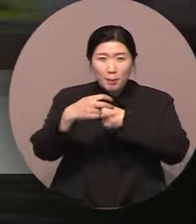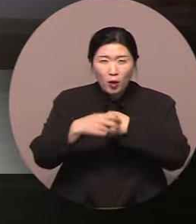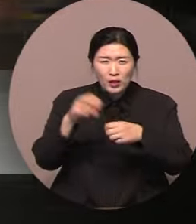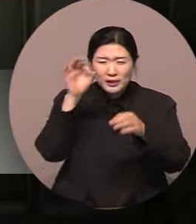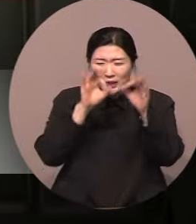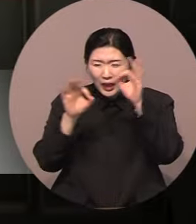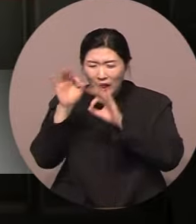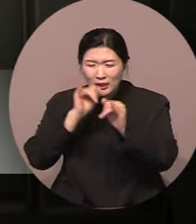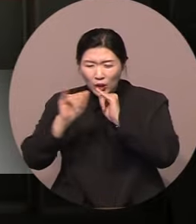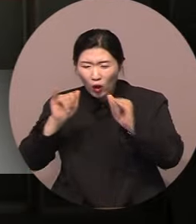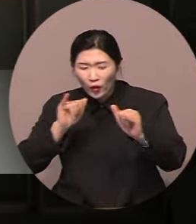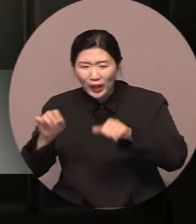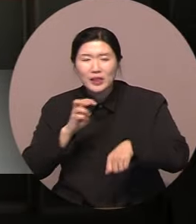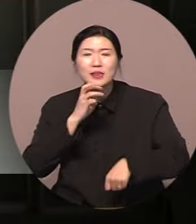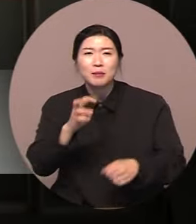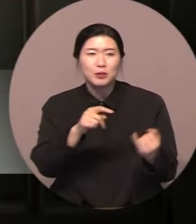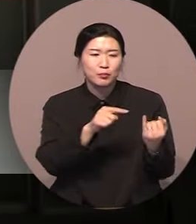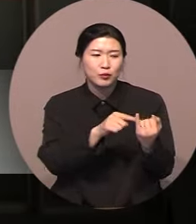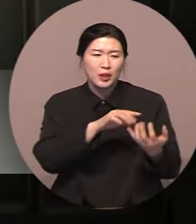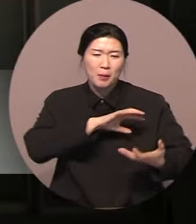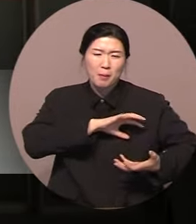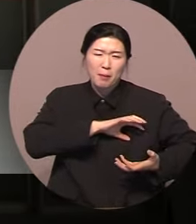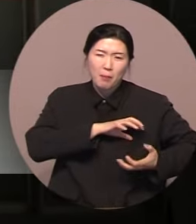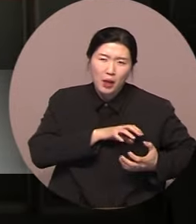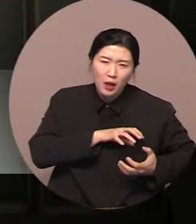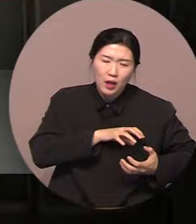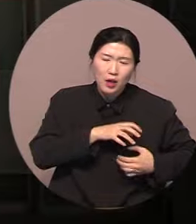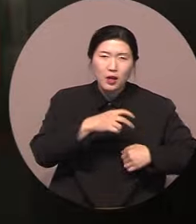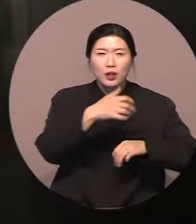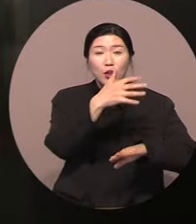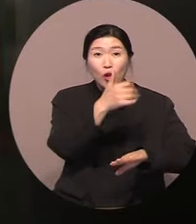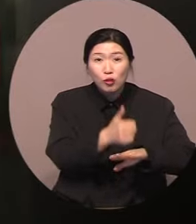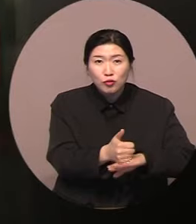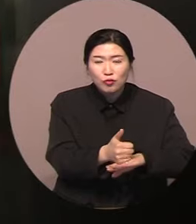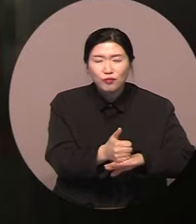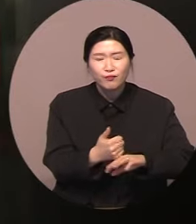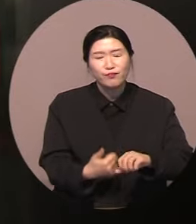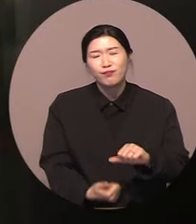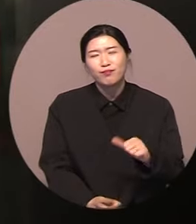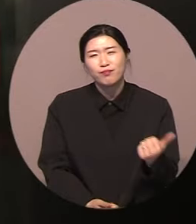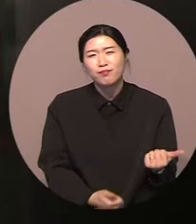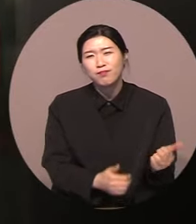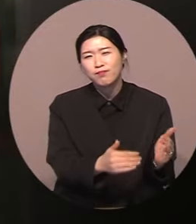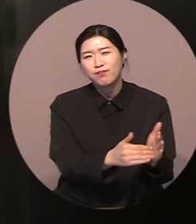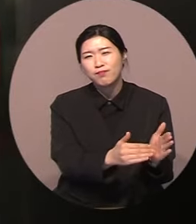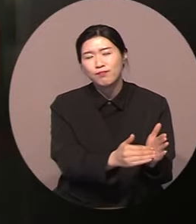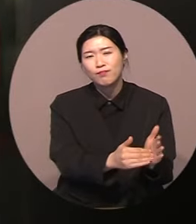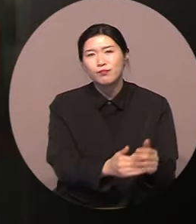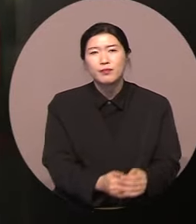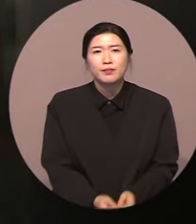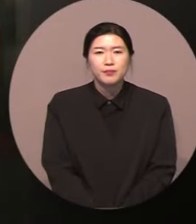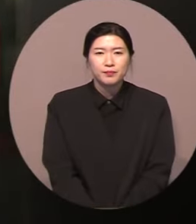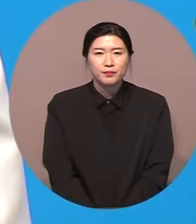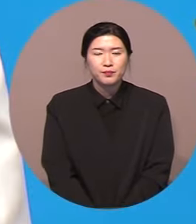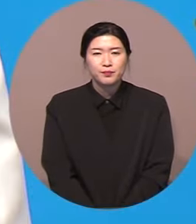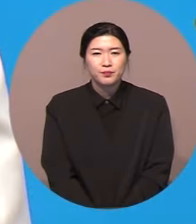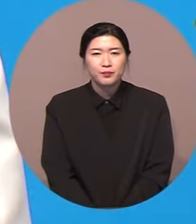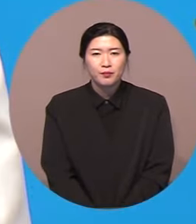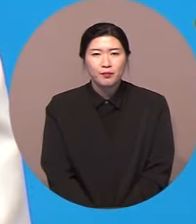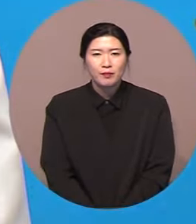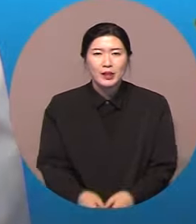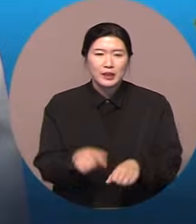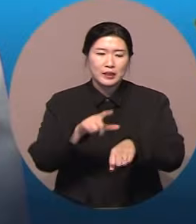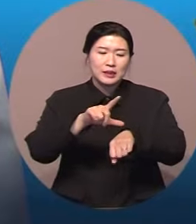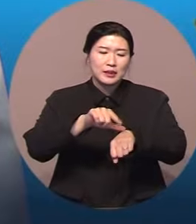30여 분 사이에 응급 환자는 심정지를 일으켰고 뒤늦게 병원으로 옮겨졌지만 숨졌습니다. 시간이